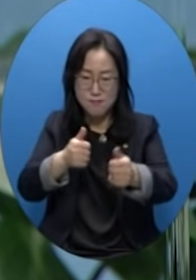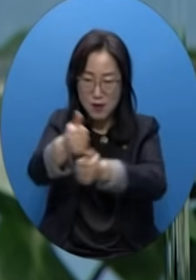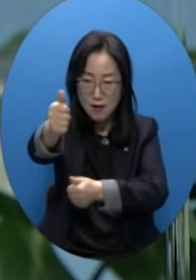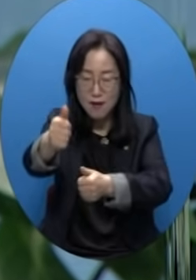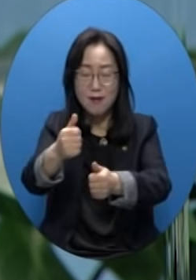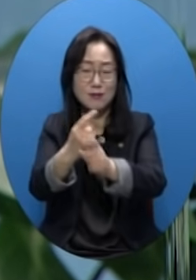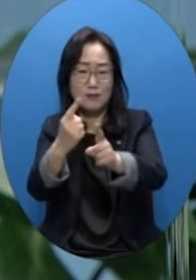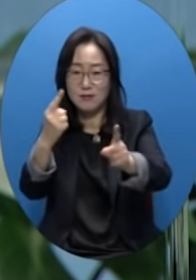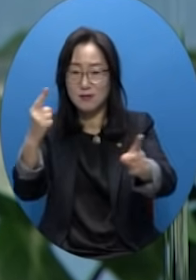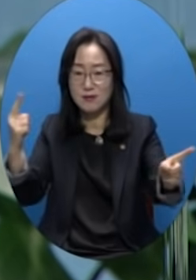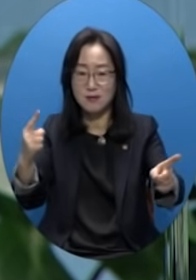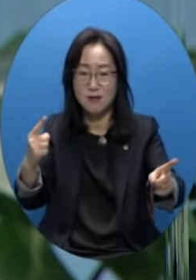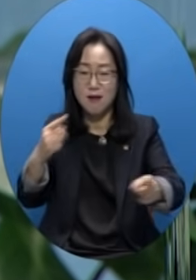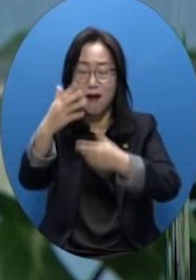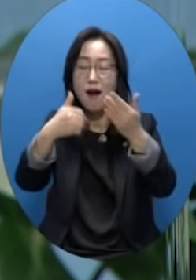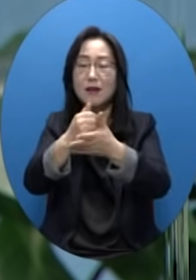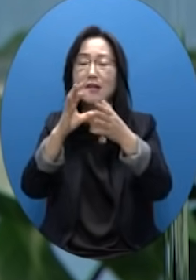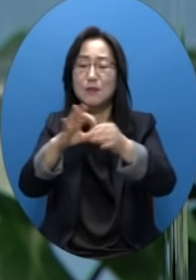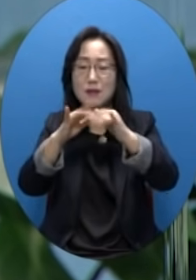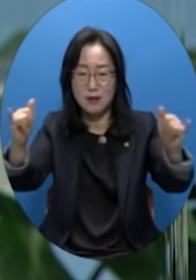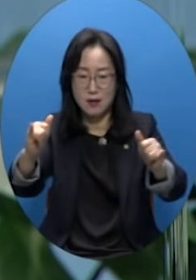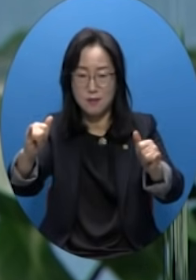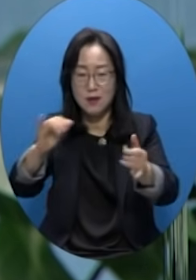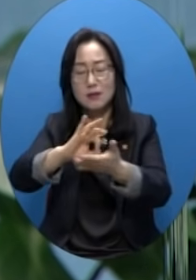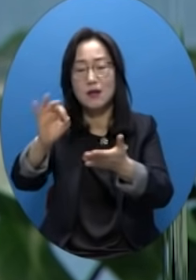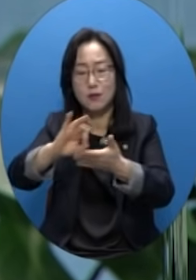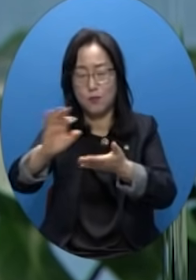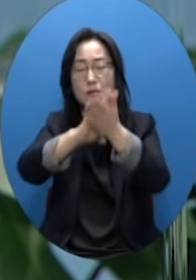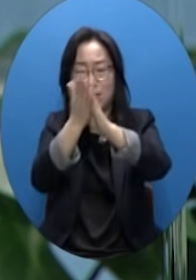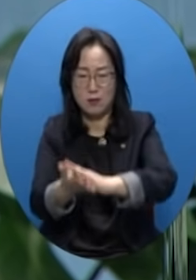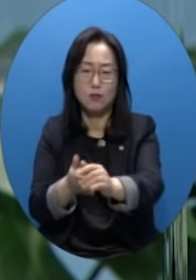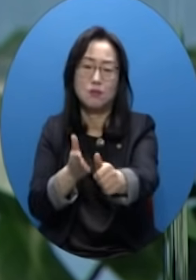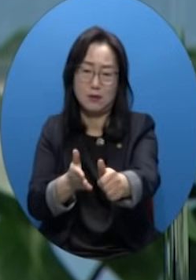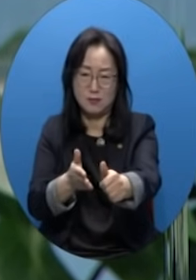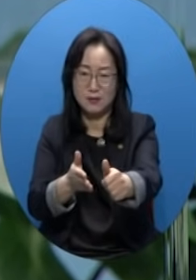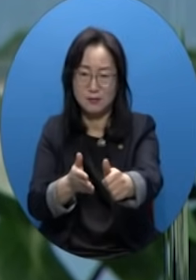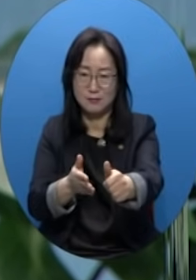승리하고 위대한 하늘의 사람으로 쓰임 받게 되기를 바랍니다